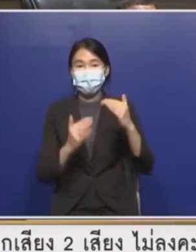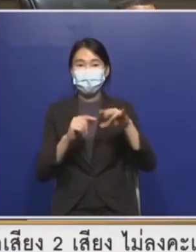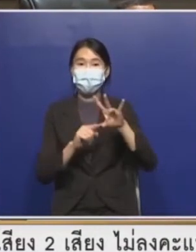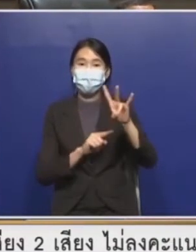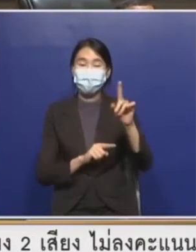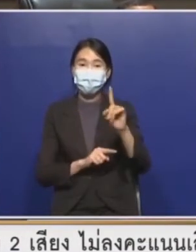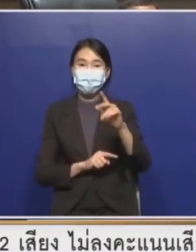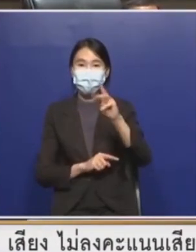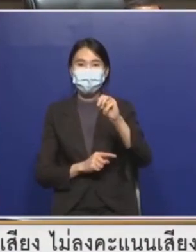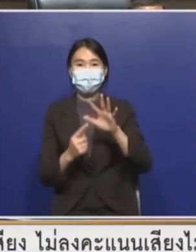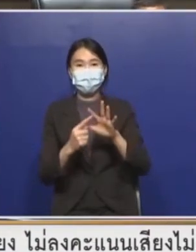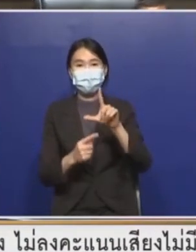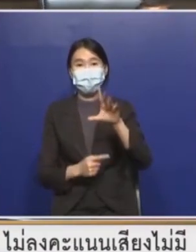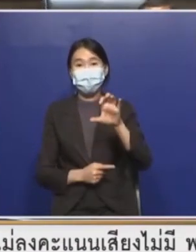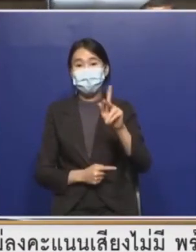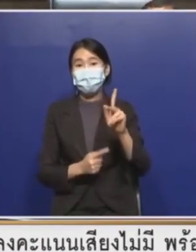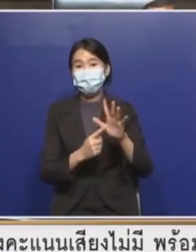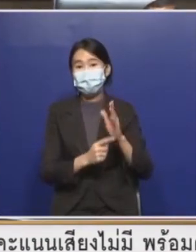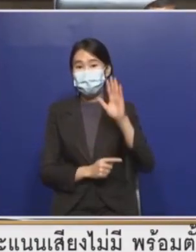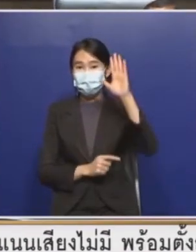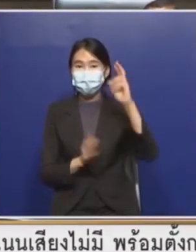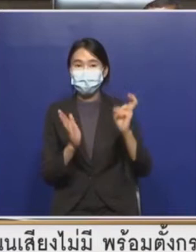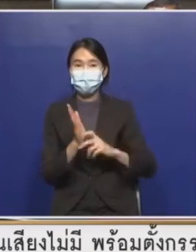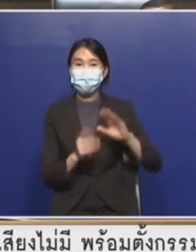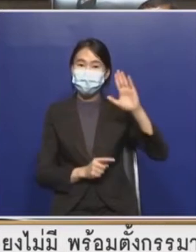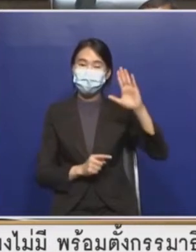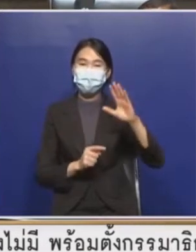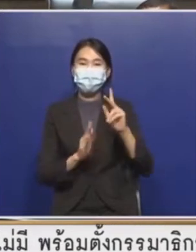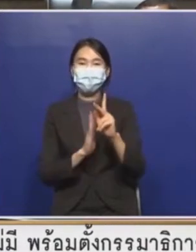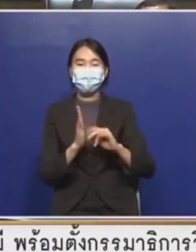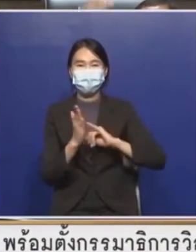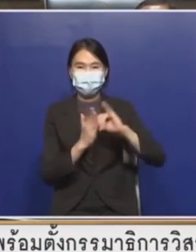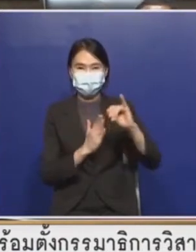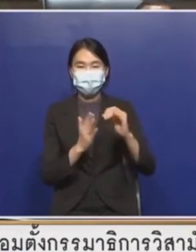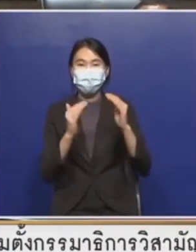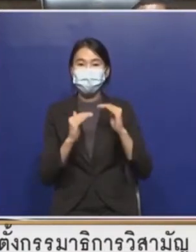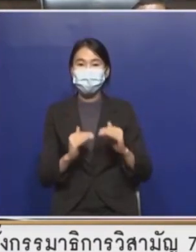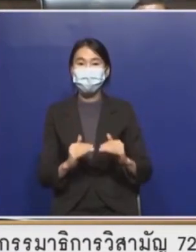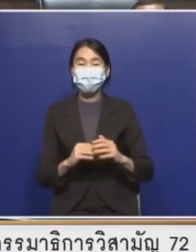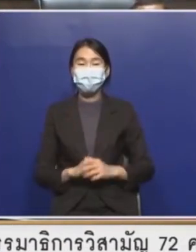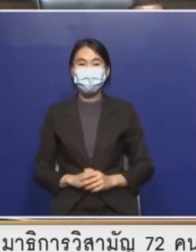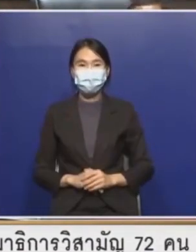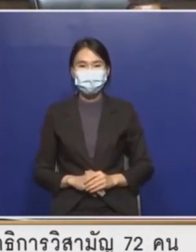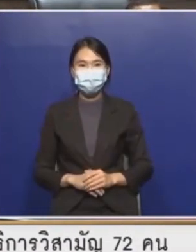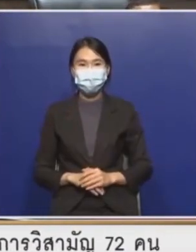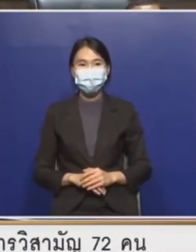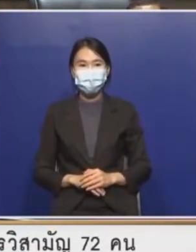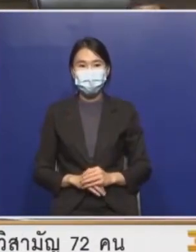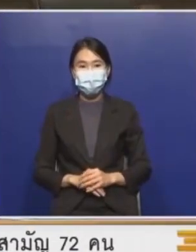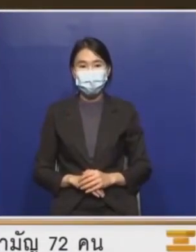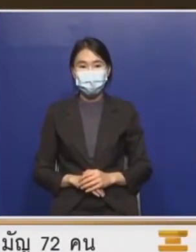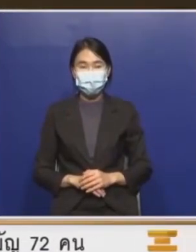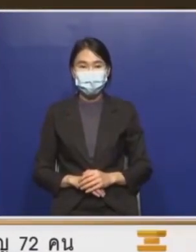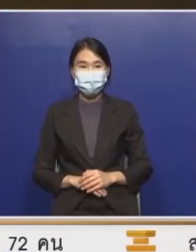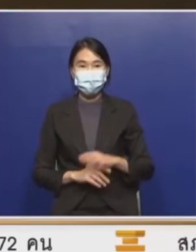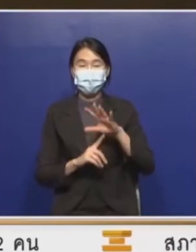สมลิกาจิรพันธ์วานิชขอผู้รับรองด้วยค่ะ ครับผู้รับรองครับผู้รับรองถูกต้องครับต่อไป